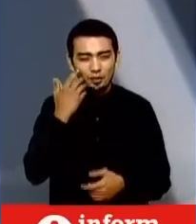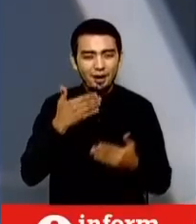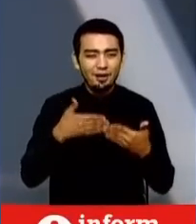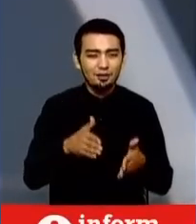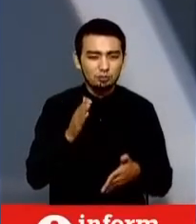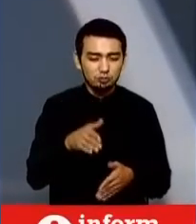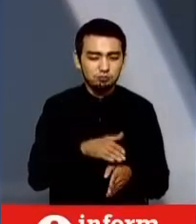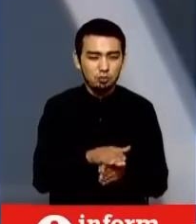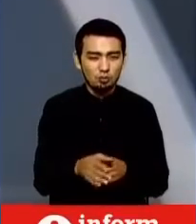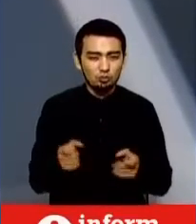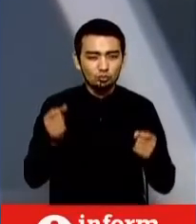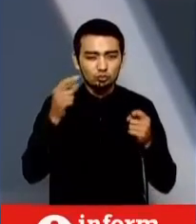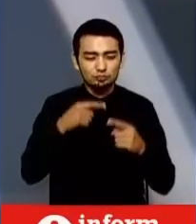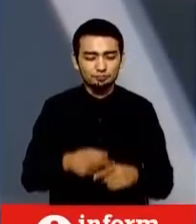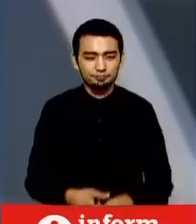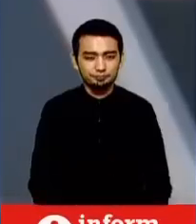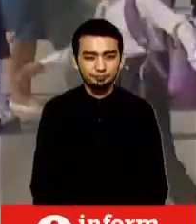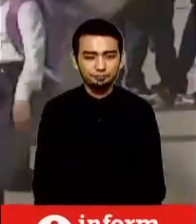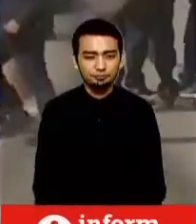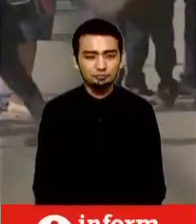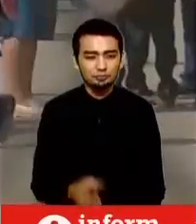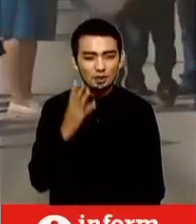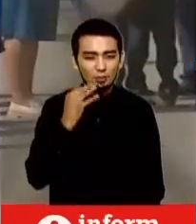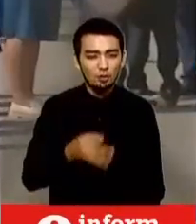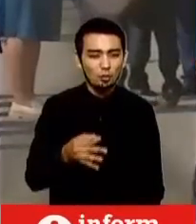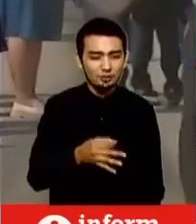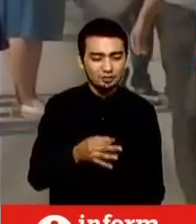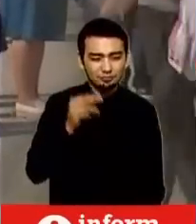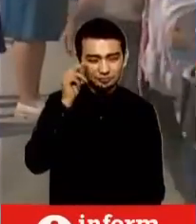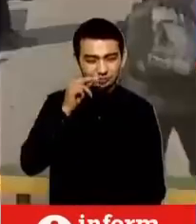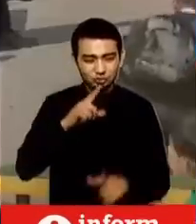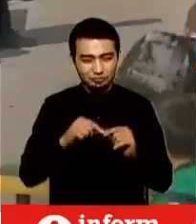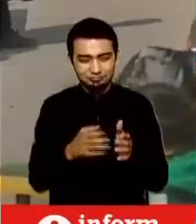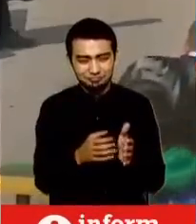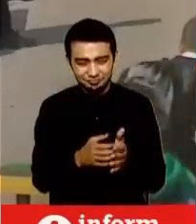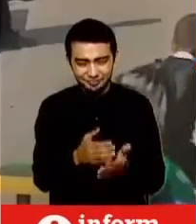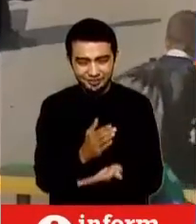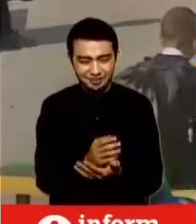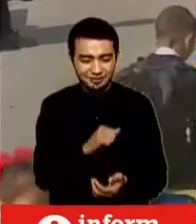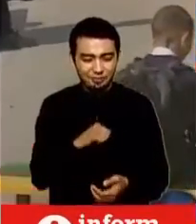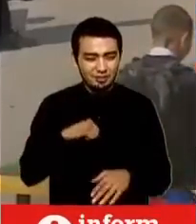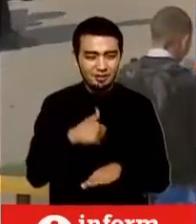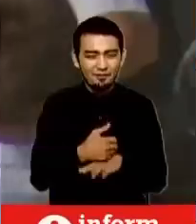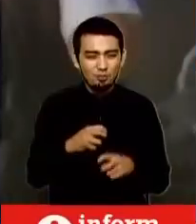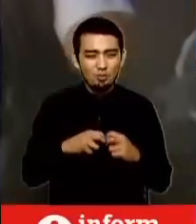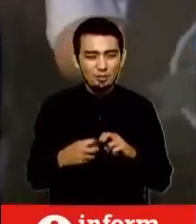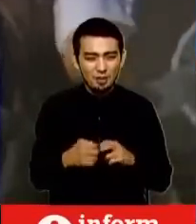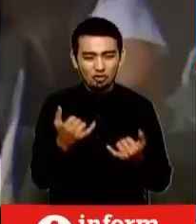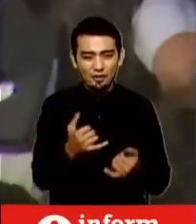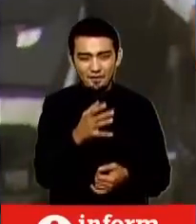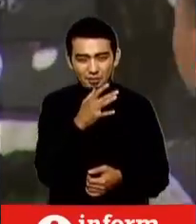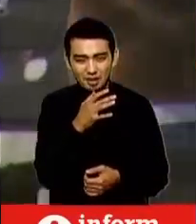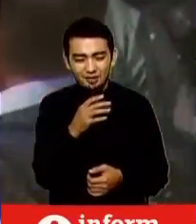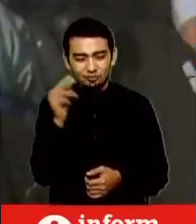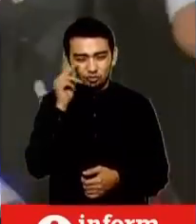ашылады, толығырақ келесі сюжеттен көріңіз. Алматы облысында білім ордасының жетіспеушілігі басты мәселелердің бірі. Себебі қазіргі уақытта